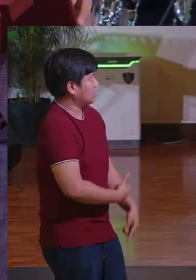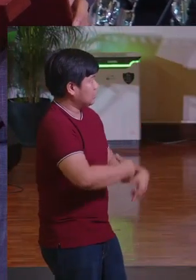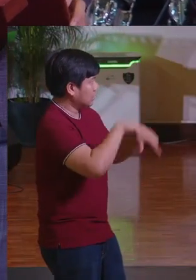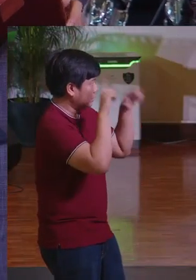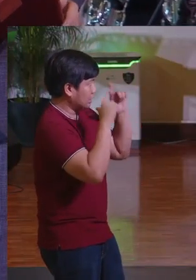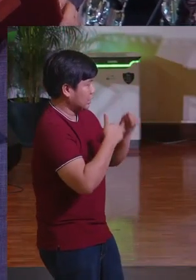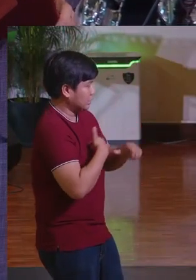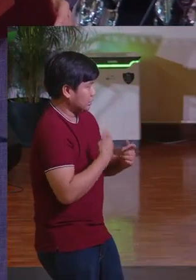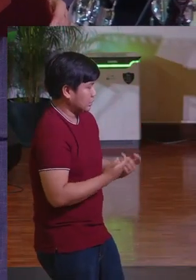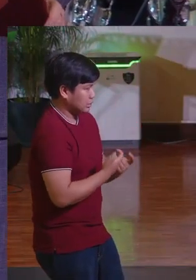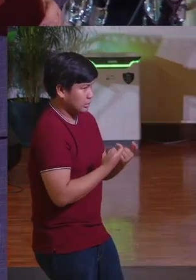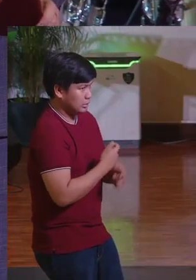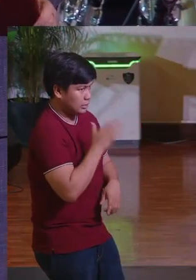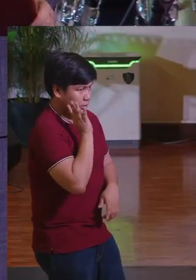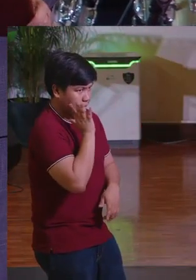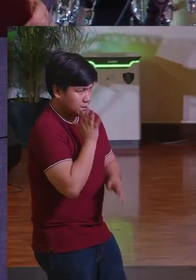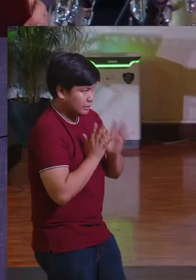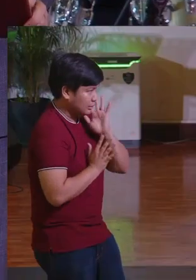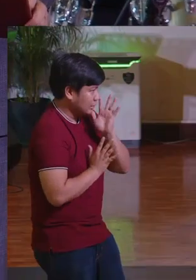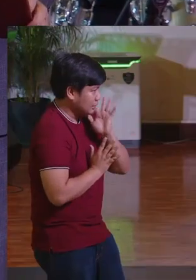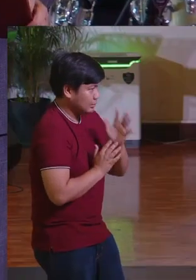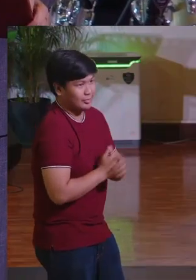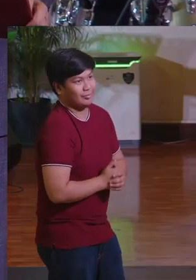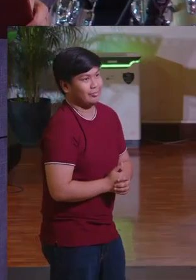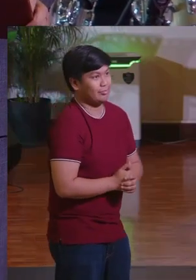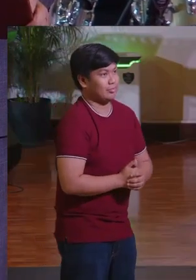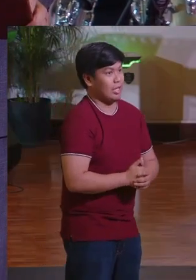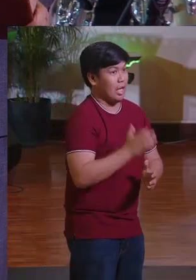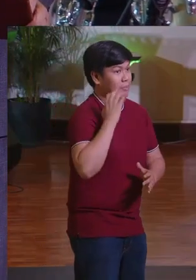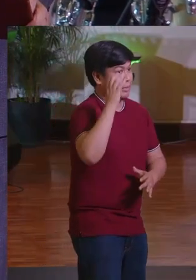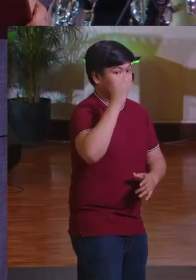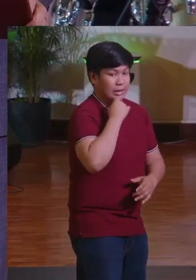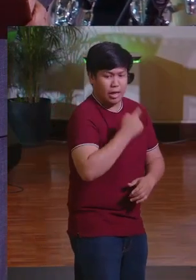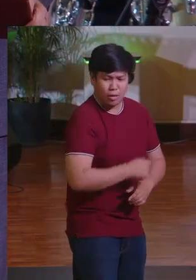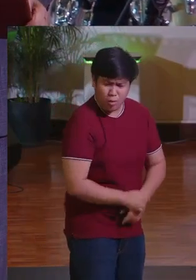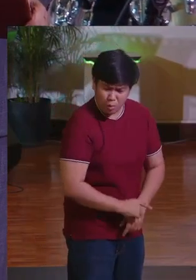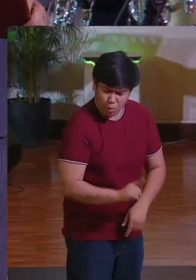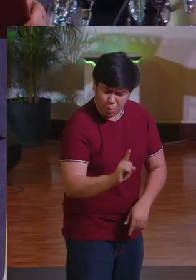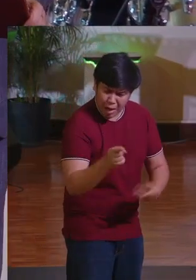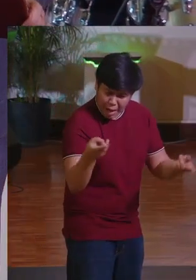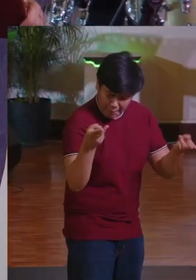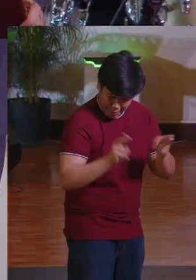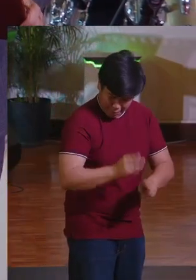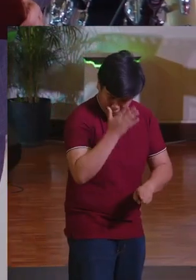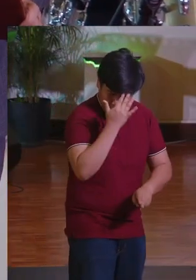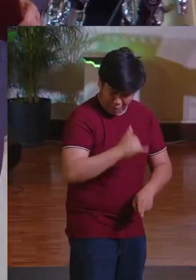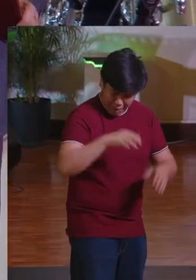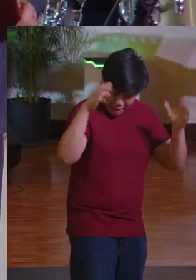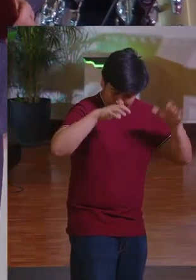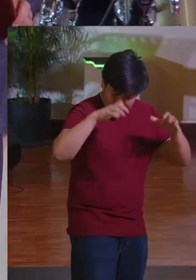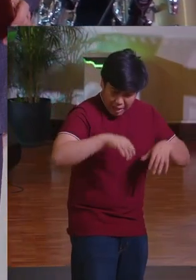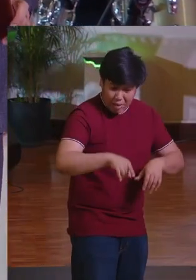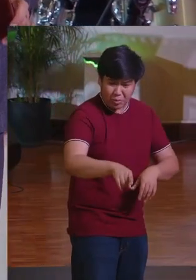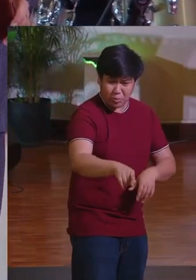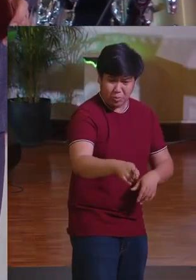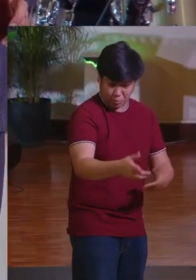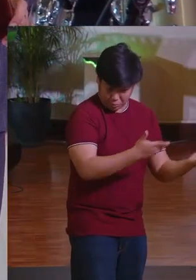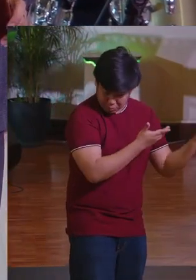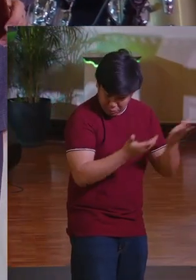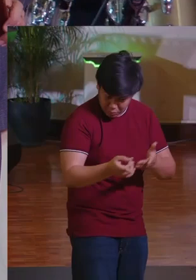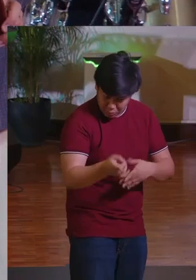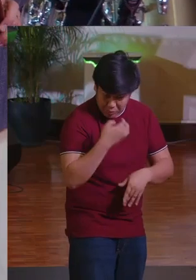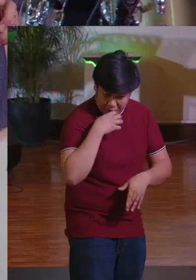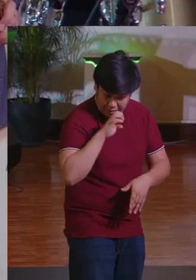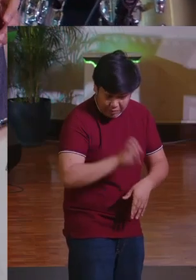pagkakamali at kasalanan. Tell us on whose account this evil has come. Pinag-uusapan nila dito,